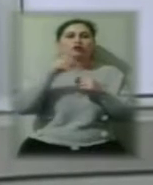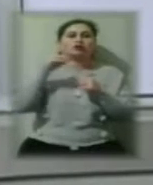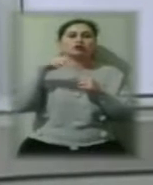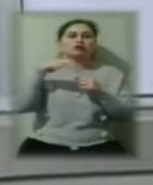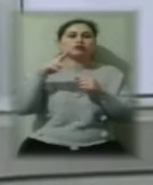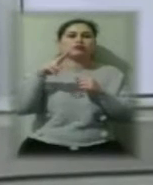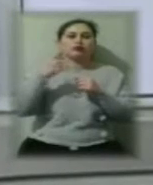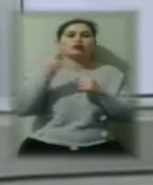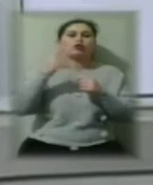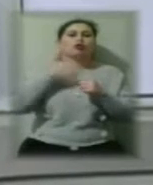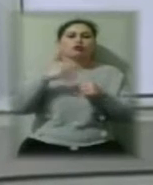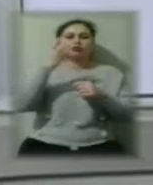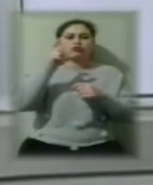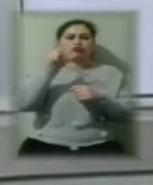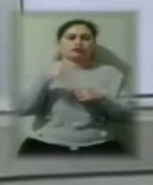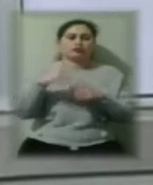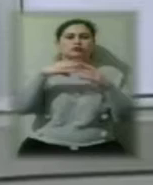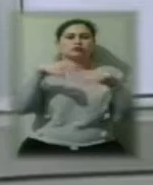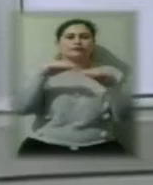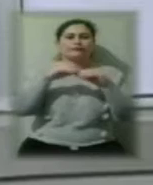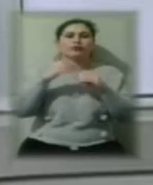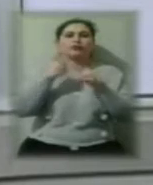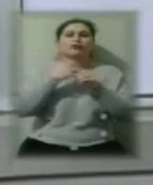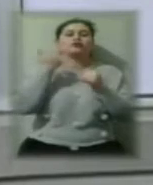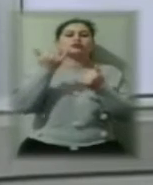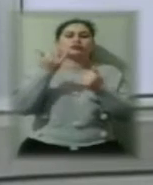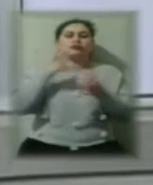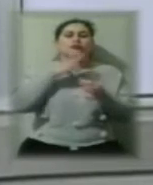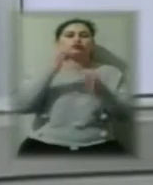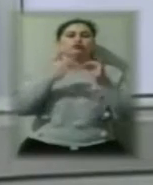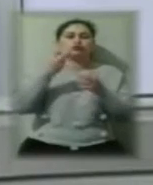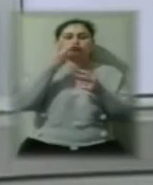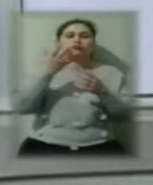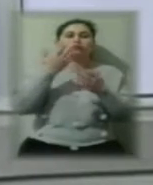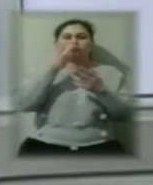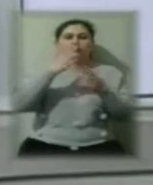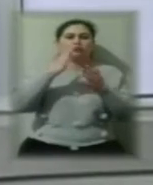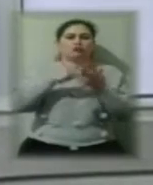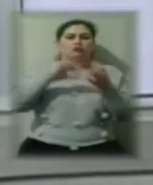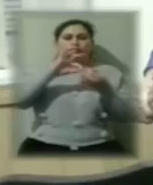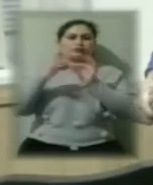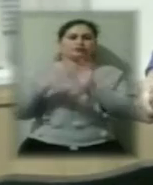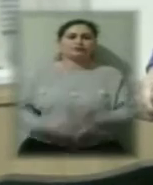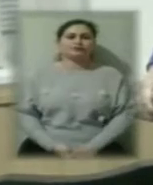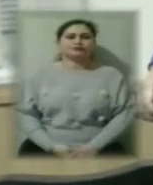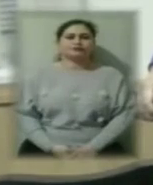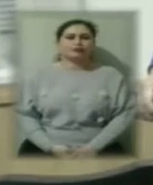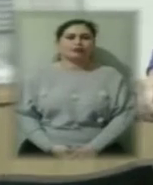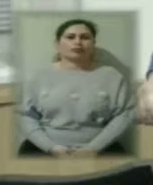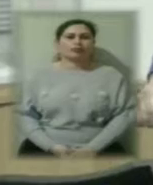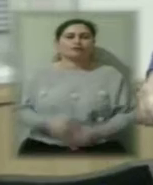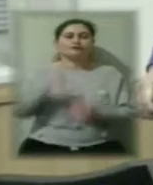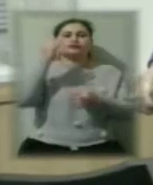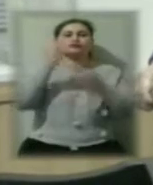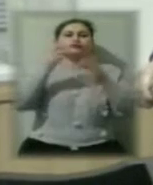загинула родина. Його справу розглядали сьогодні. Усі подробиці знає наша кореспондентка Ольга Ляшенко. У судовій залі рідні